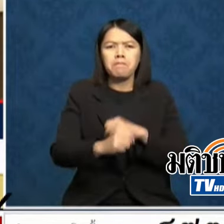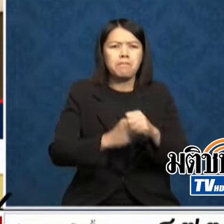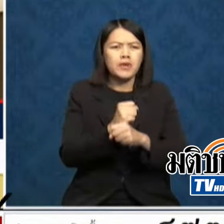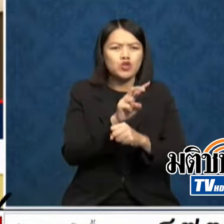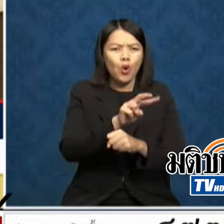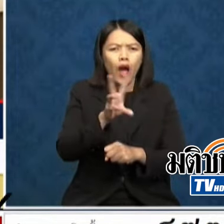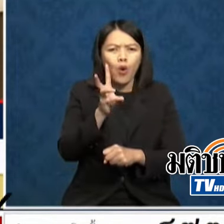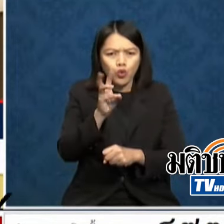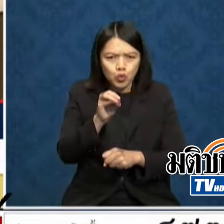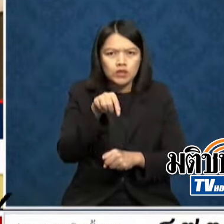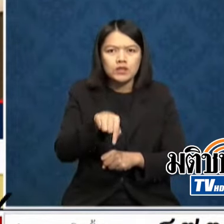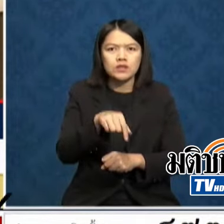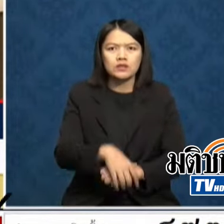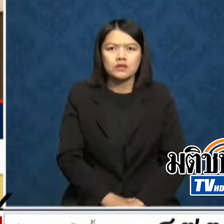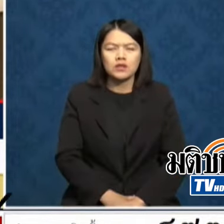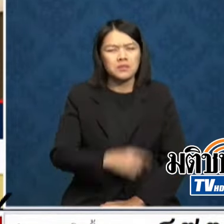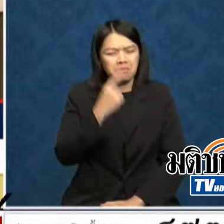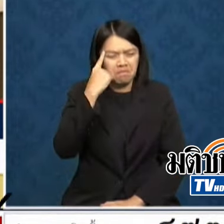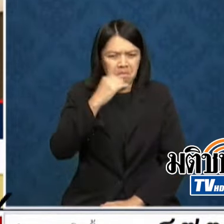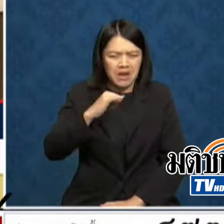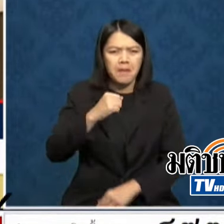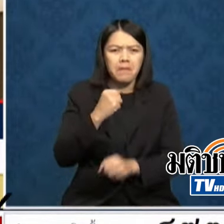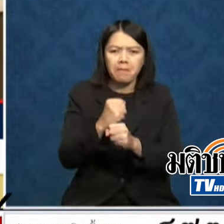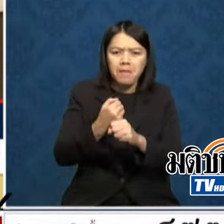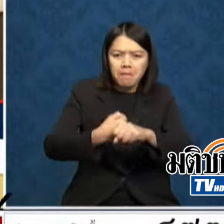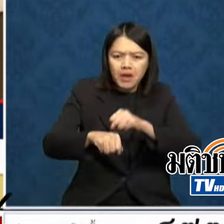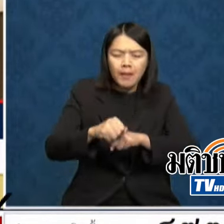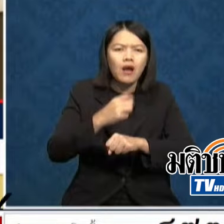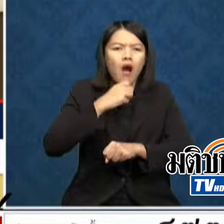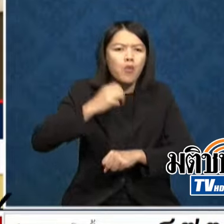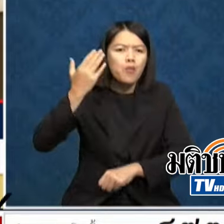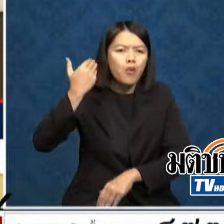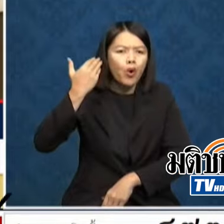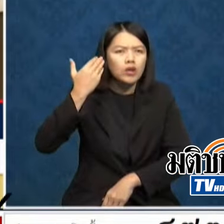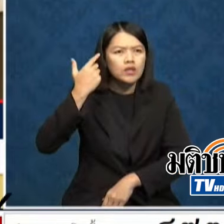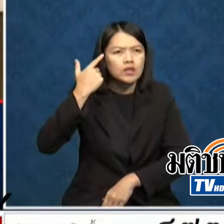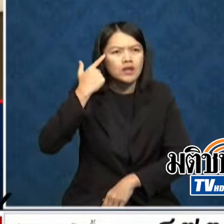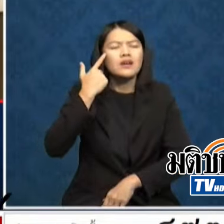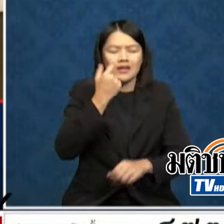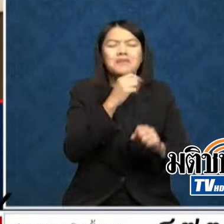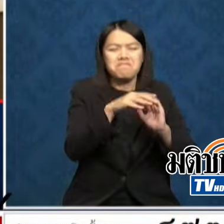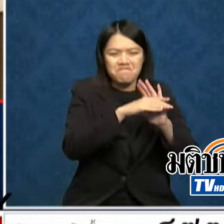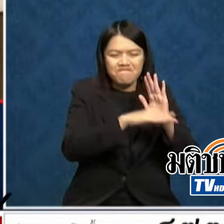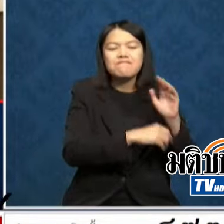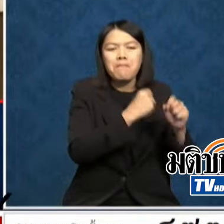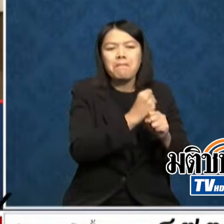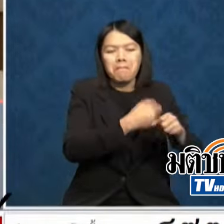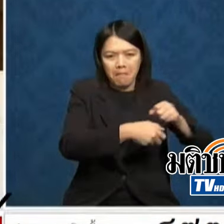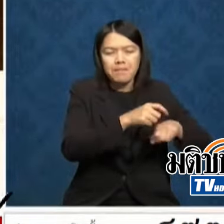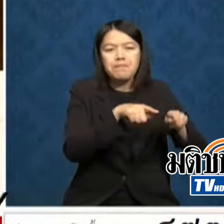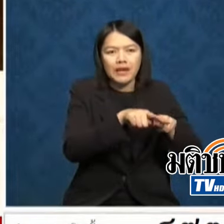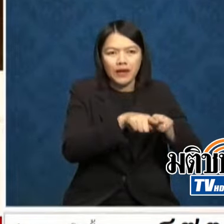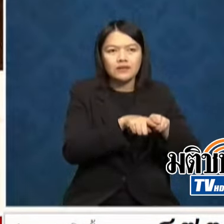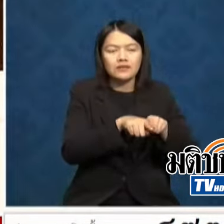ครับ ก็ อาจจะไม่แน่ใจว่าแนวปฏิบัติเดิมอาจจะ แนวปฏิบัติ ว่าในกรอบใหม่เนี่ยจะเป็นยังไงครับ